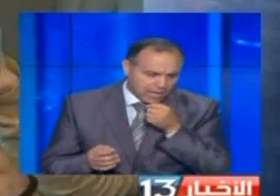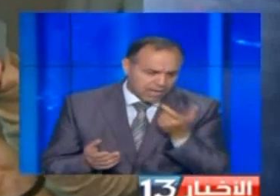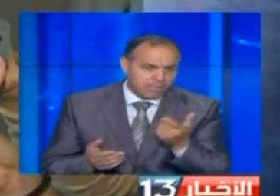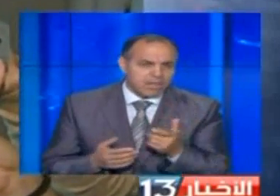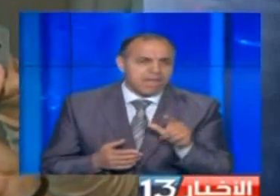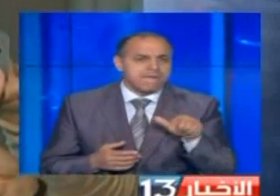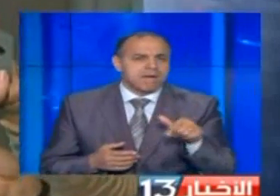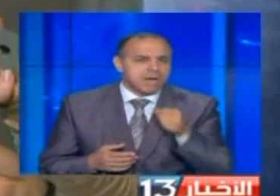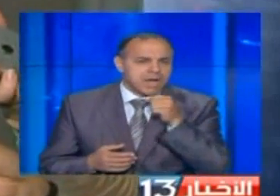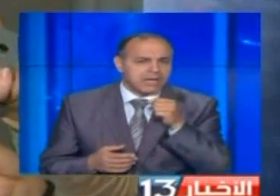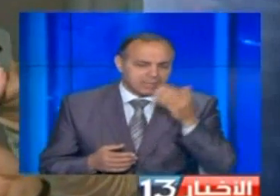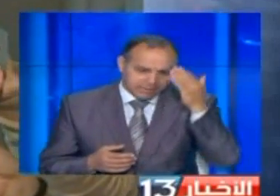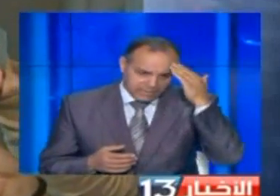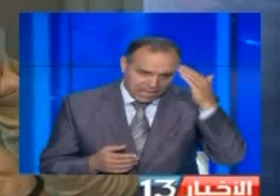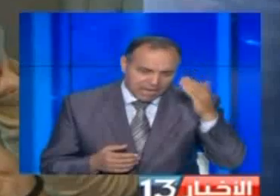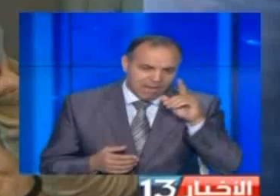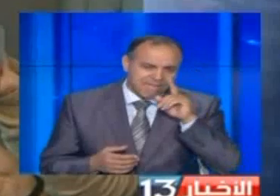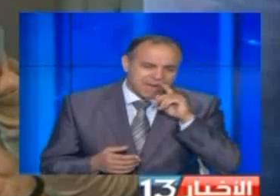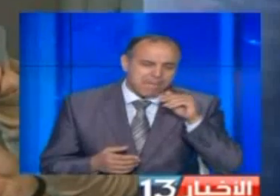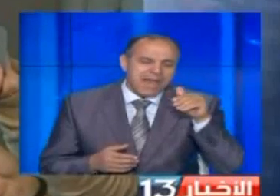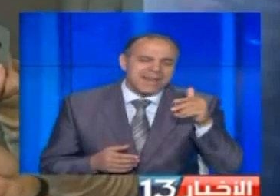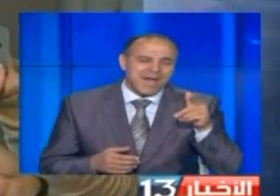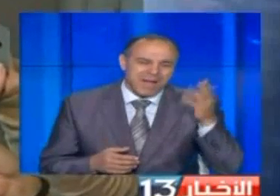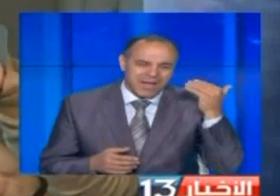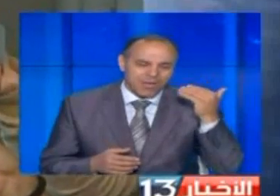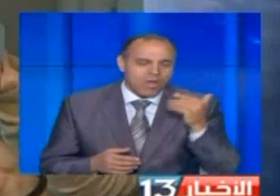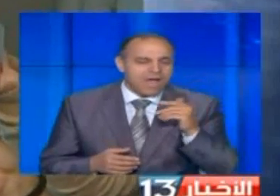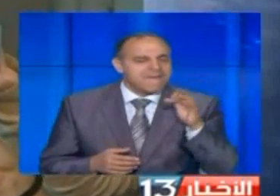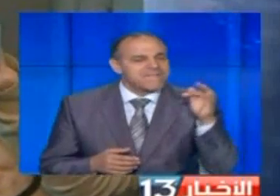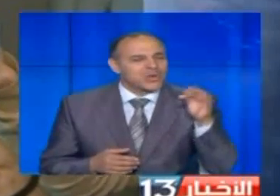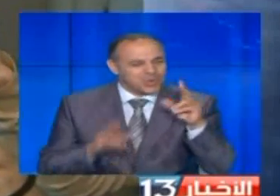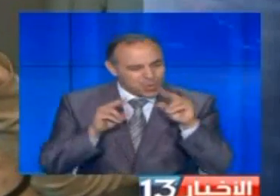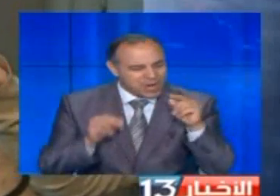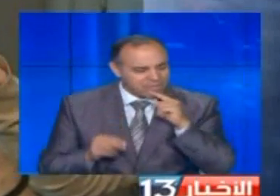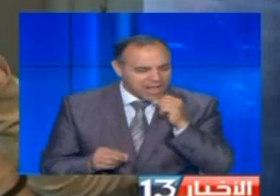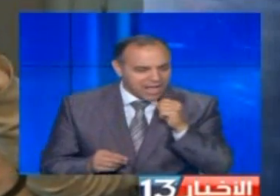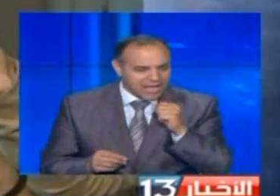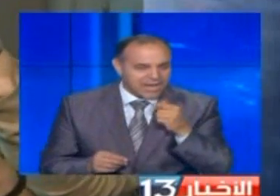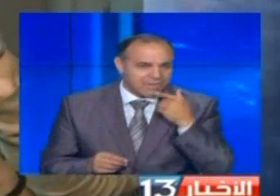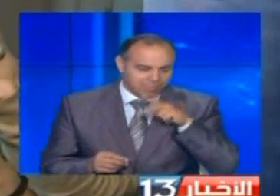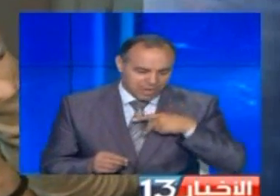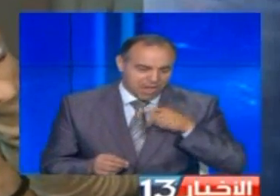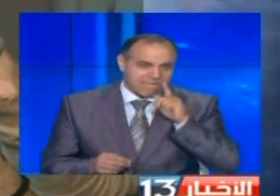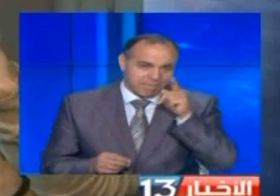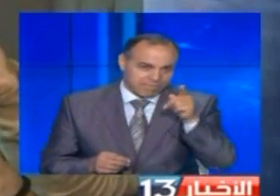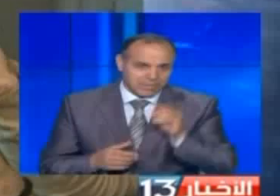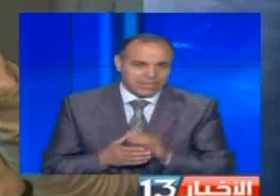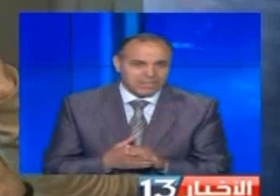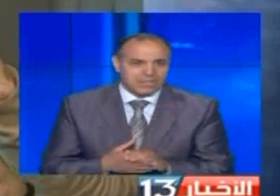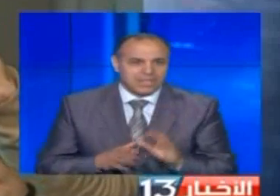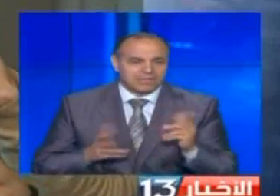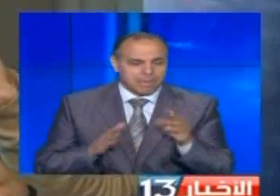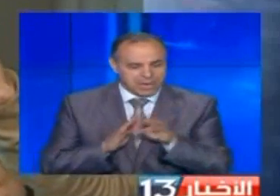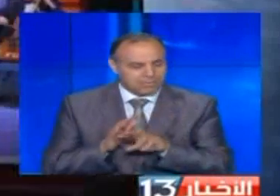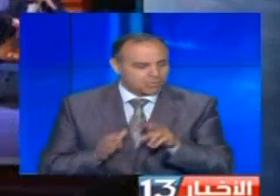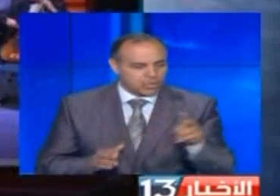باش يكون ثم تحية للفنانة الكبيرة نعمة، الفيروز، أغاني ليلى حجيج الخاصة، يعني باش يكون